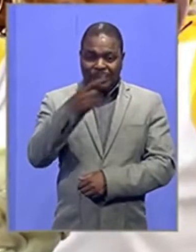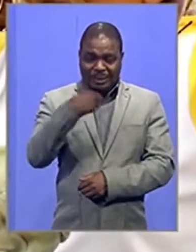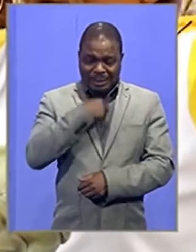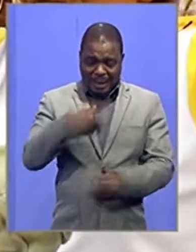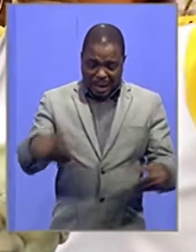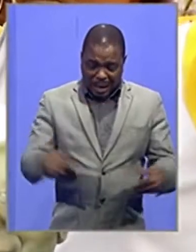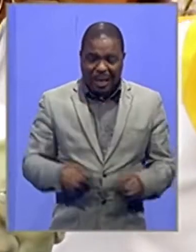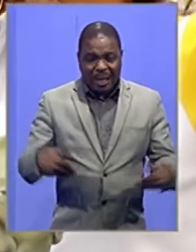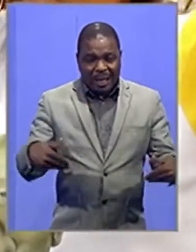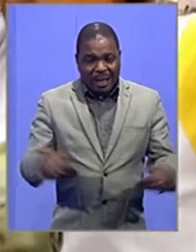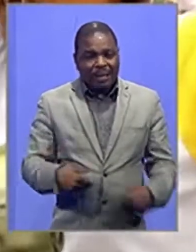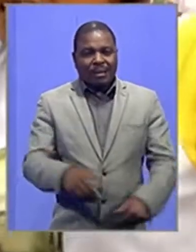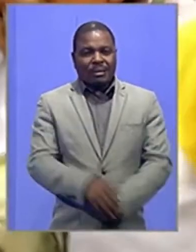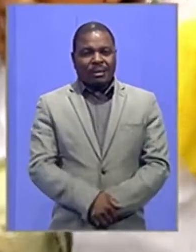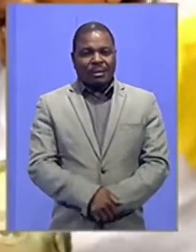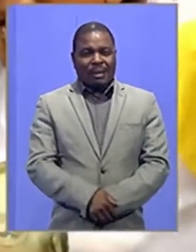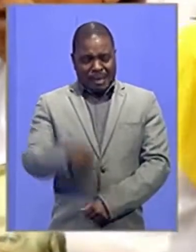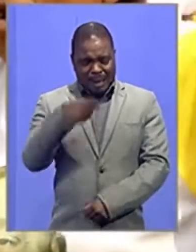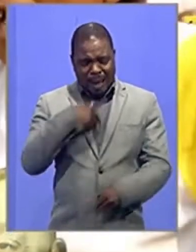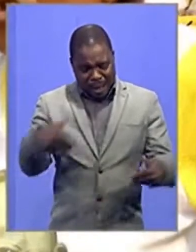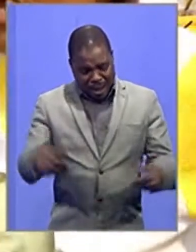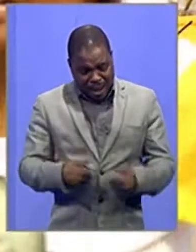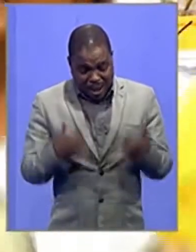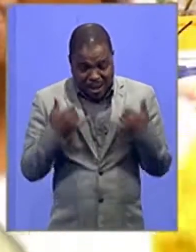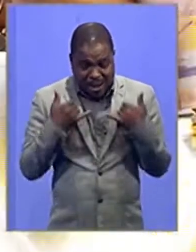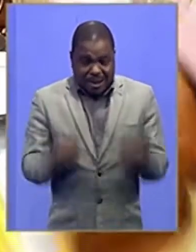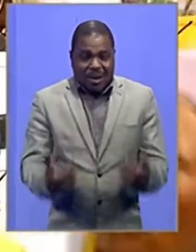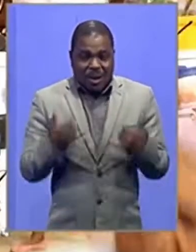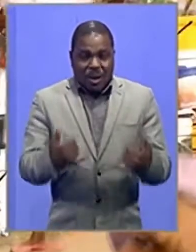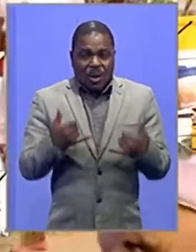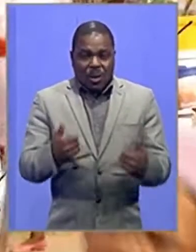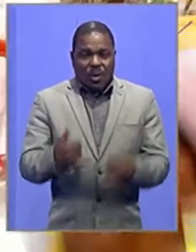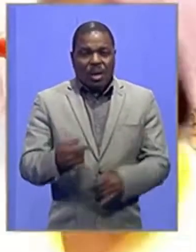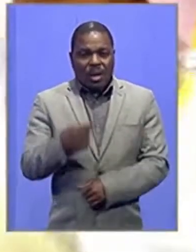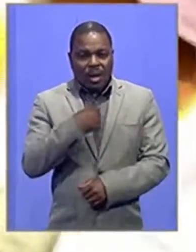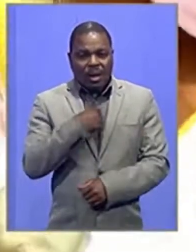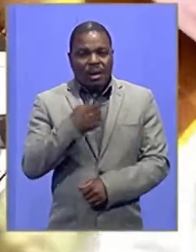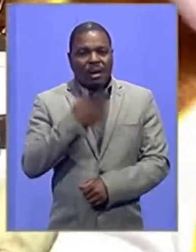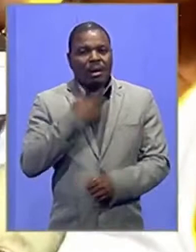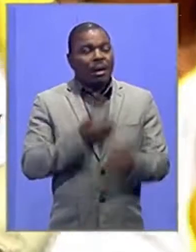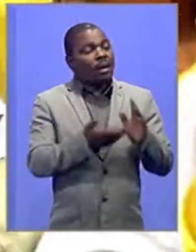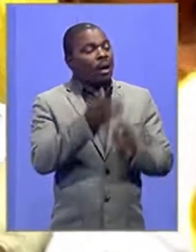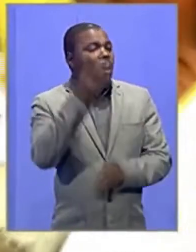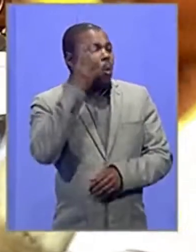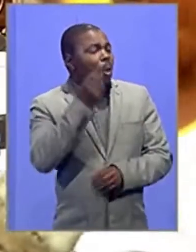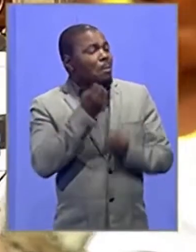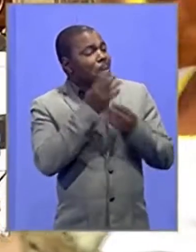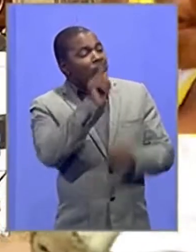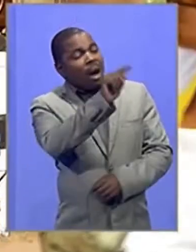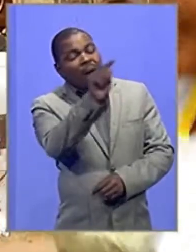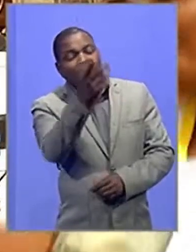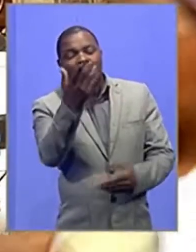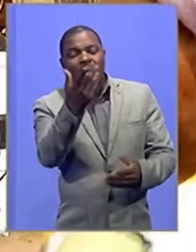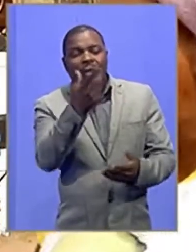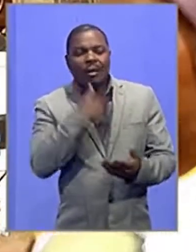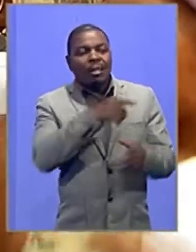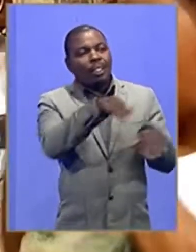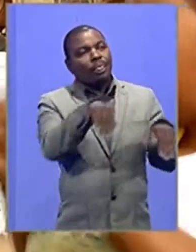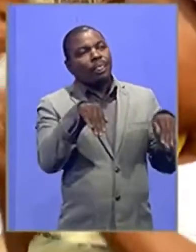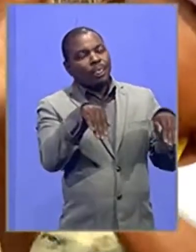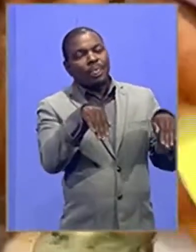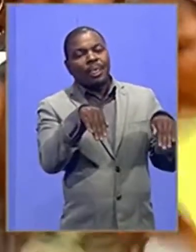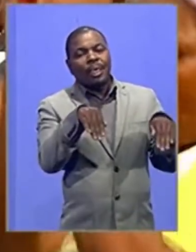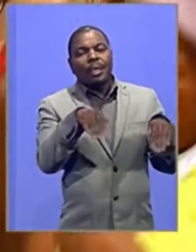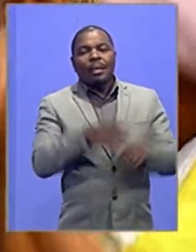ke tlala. Ke tshwere ke tlala no yana ke na le sukele blata bagolo ba bangata mo. Ba dutse